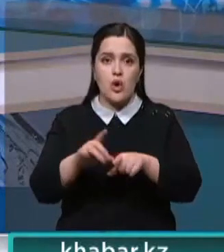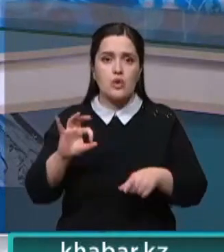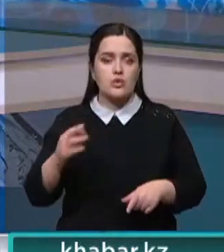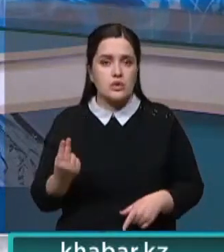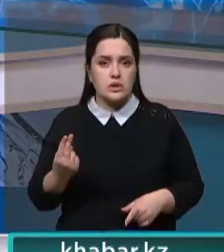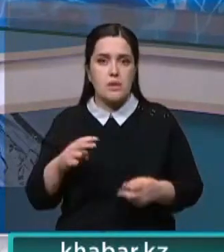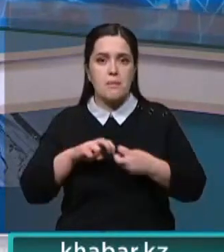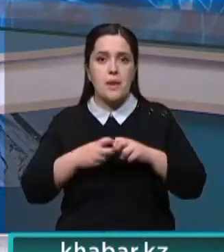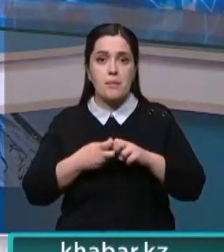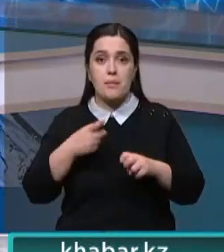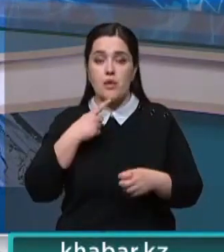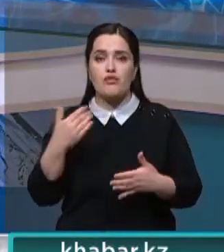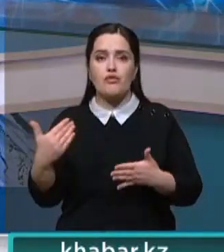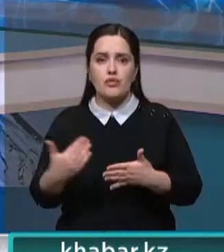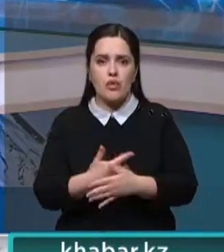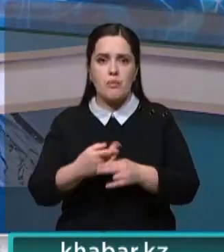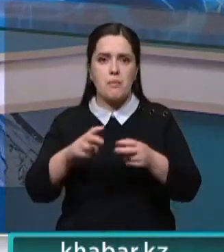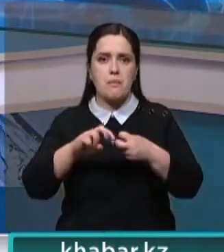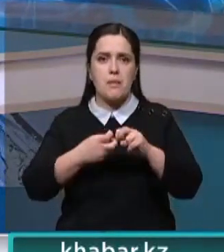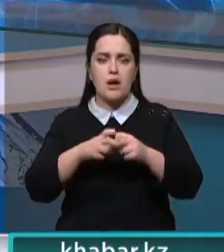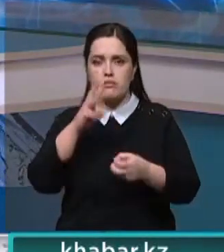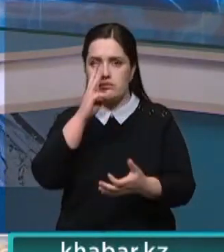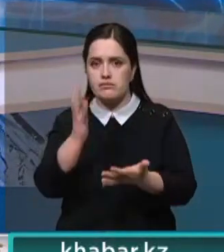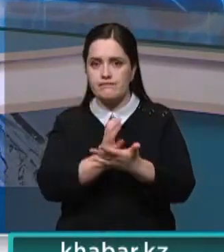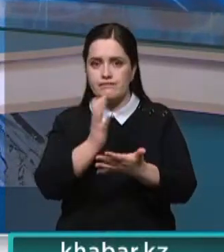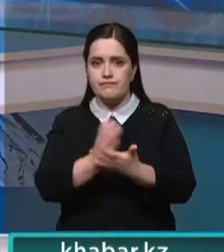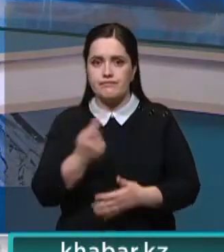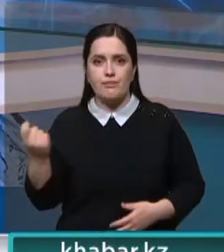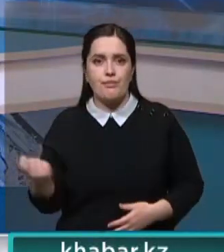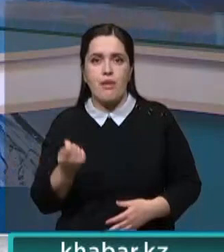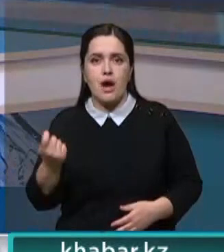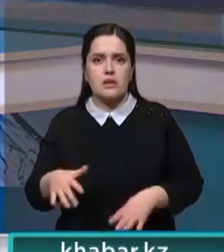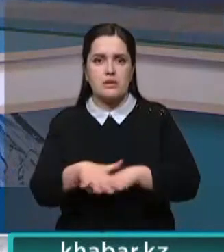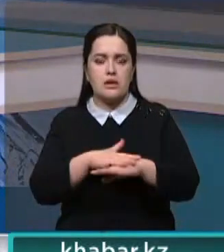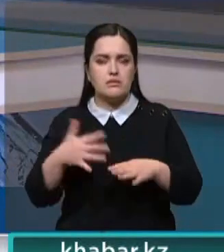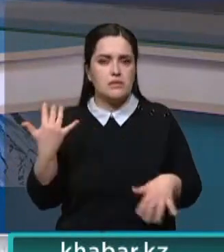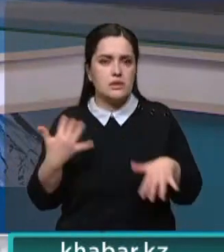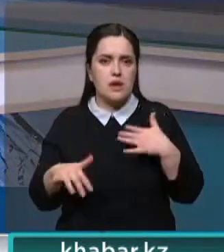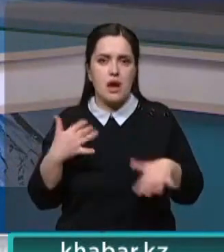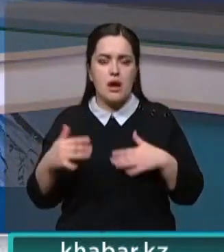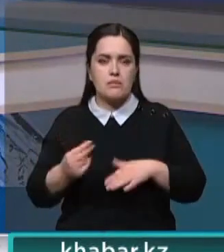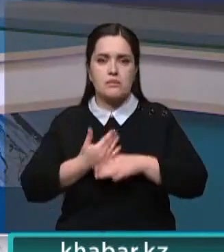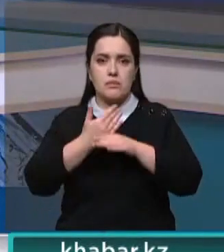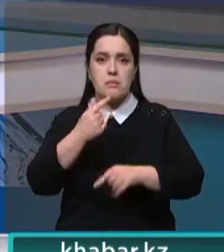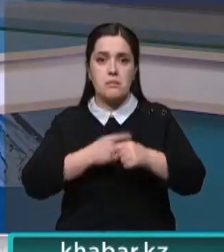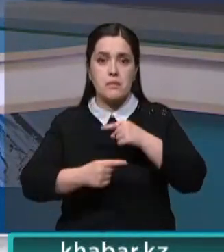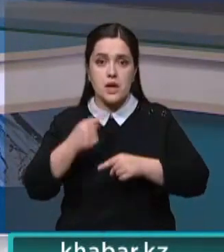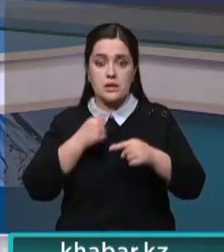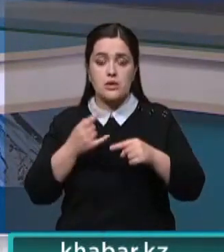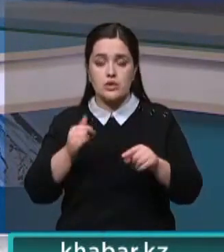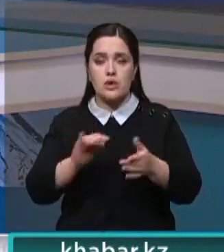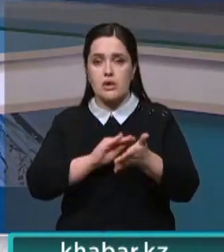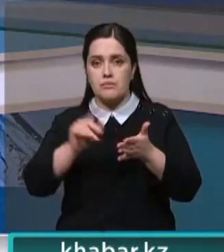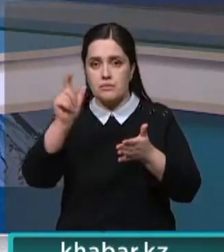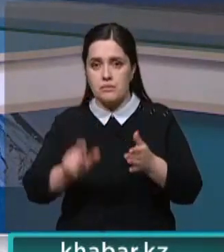социально острые вопросы. Вновь были затронуты проблемы низких доходов населения и слабой поддержки бизнеса. Айгуль Амантаева о месседжах